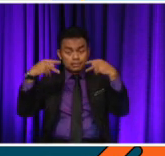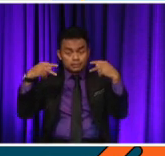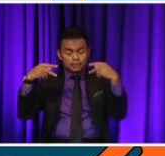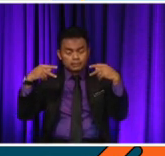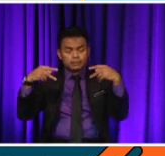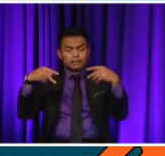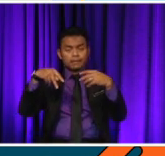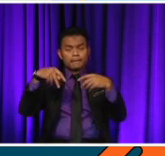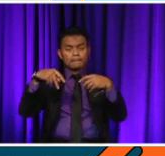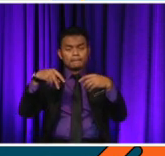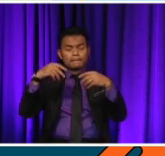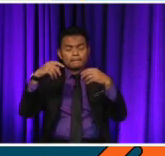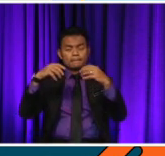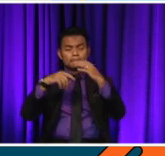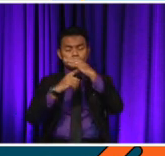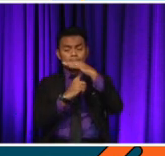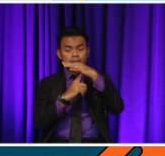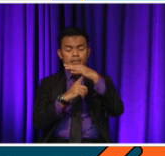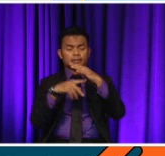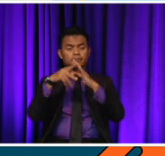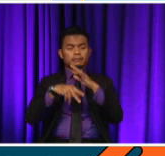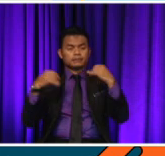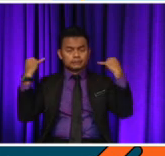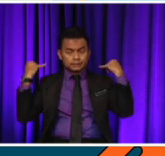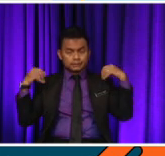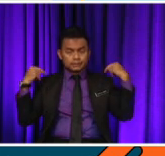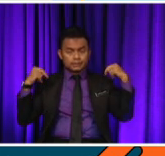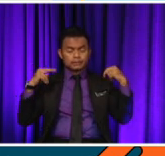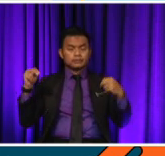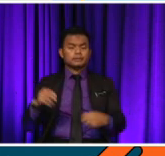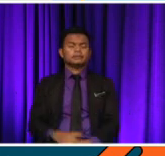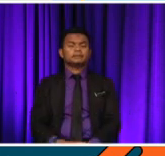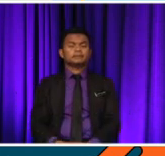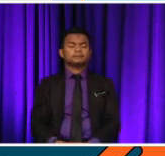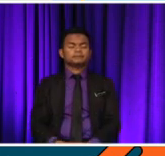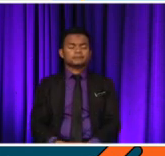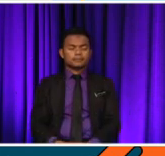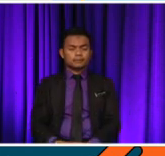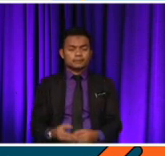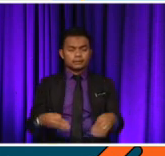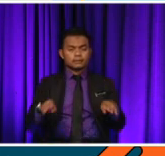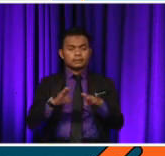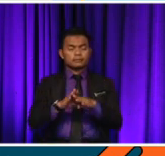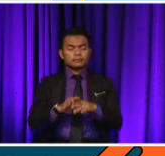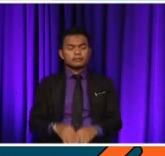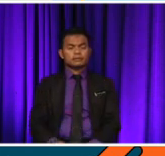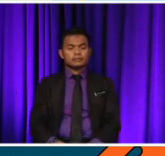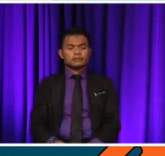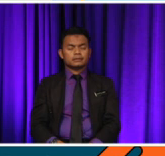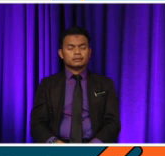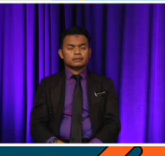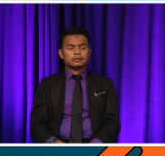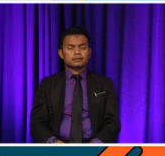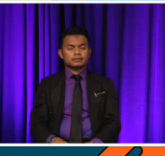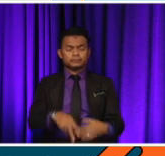dapat bersaing Oke dengan pesaing-pesaing yang EE sebagai pemimpin industri contohnya ataupun sebagai